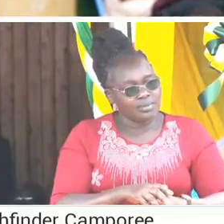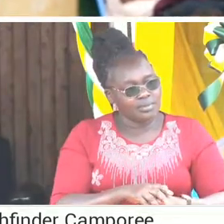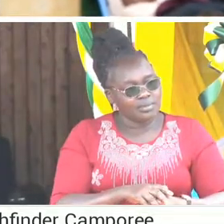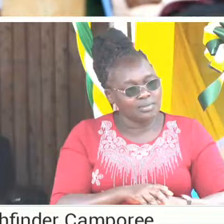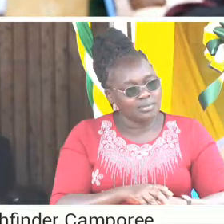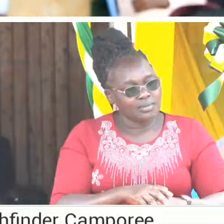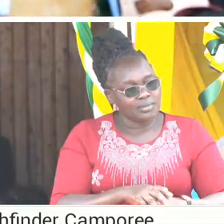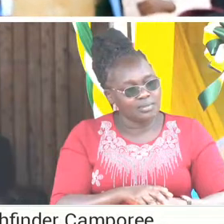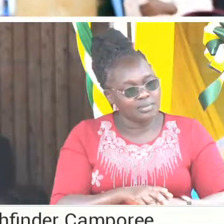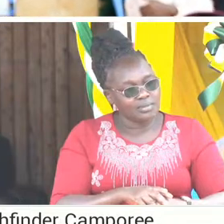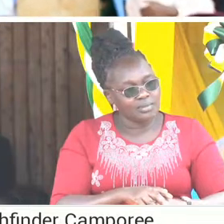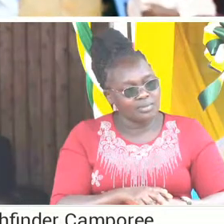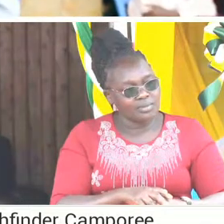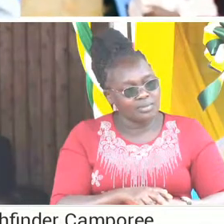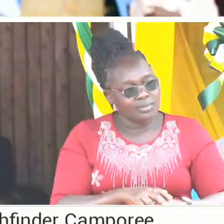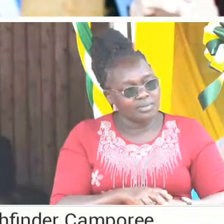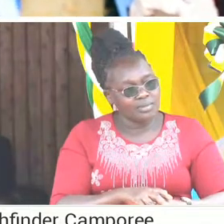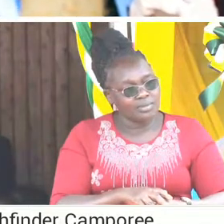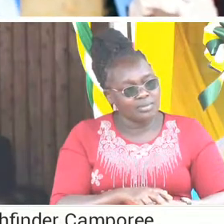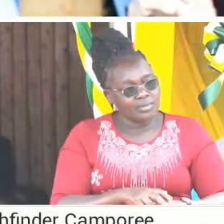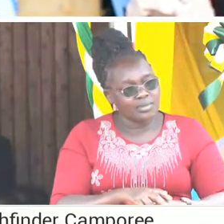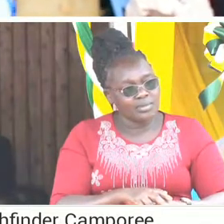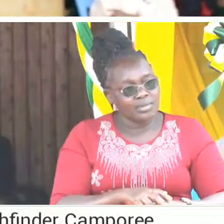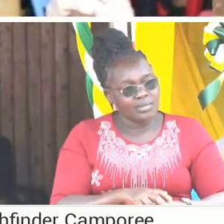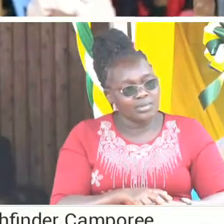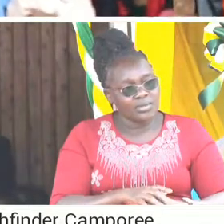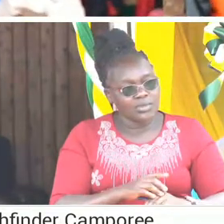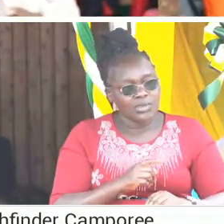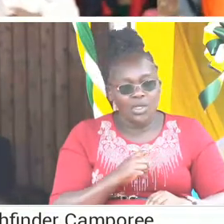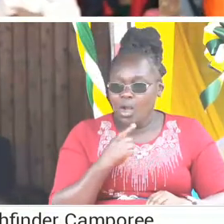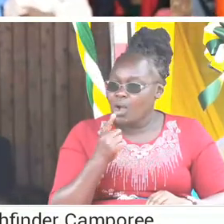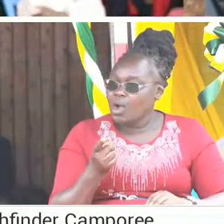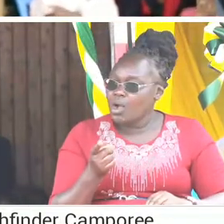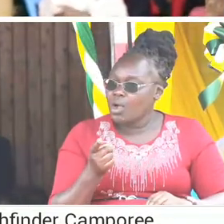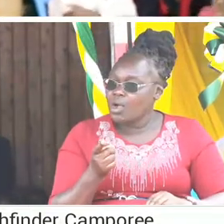ni magari ya wazima moto. Wewe!